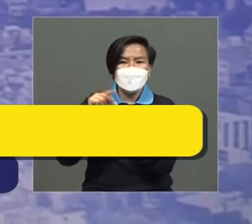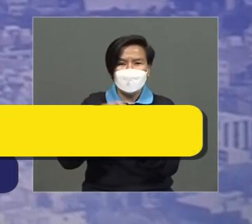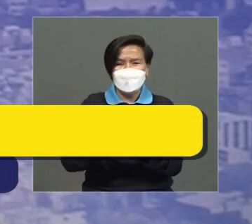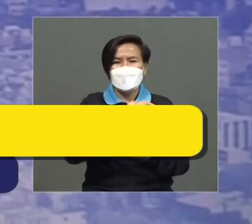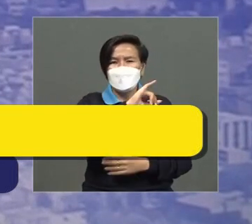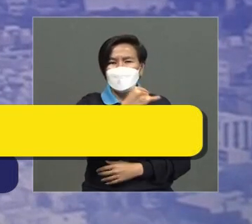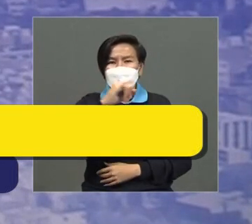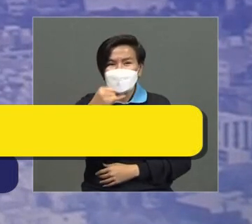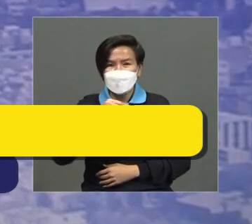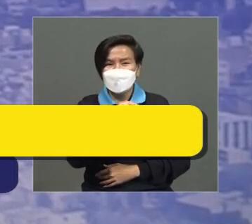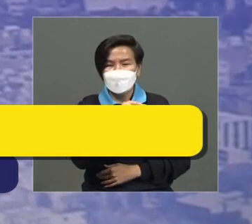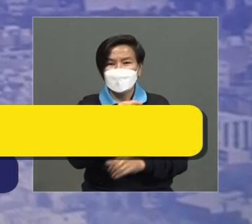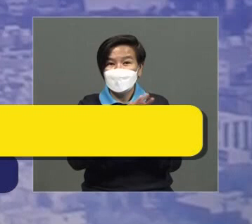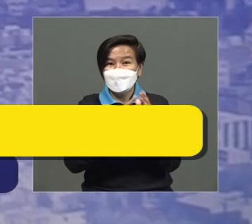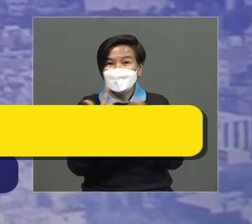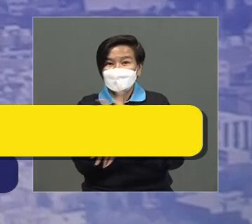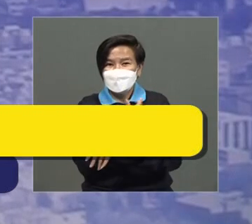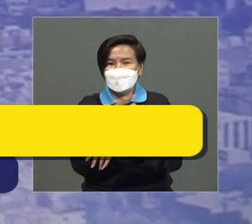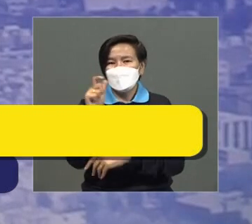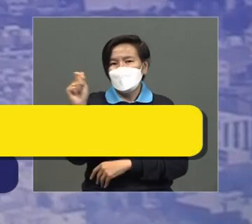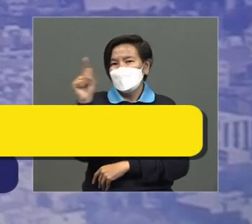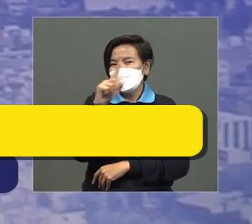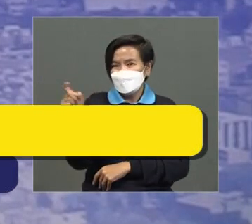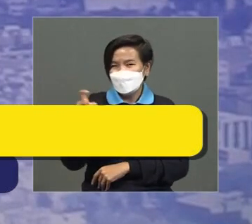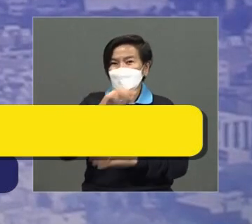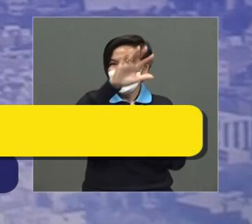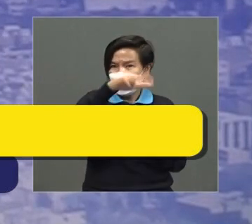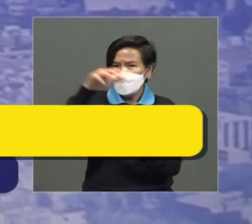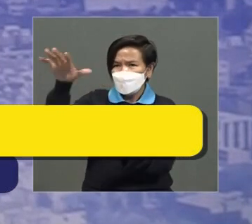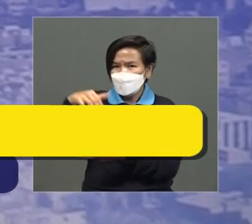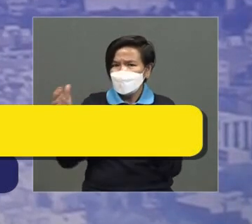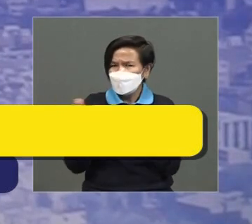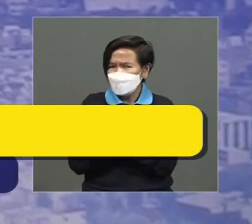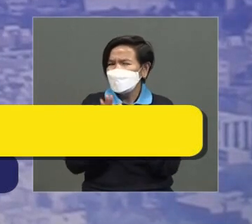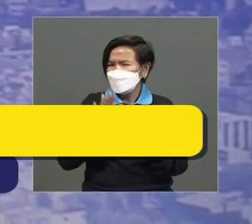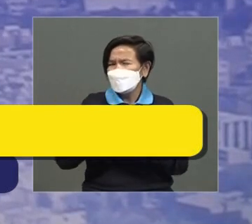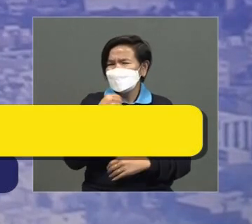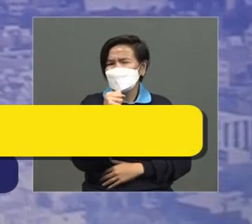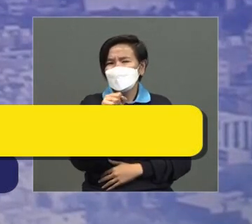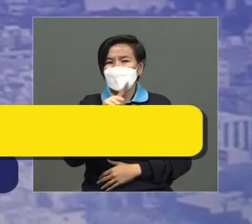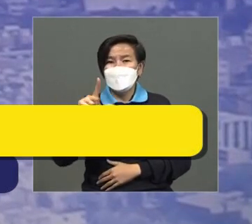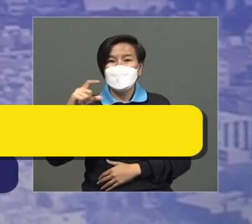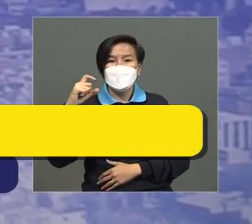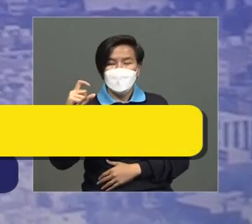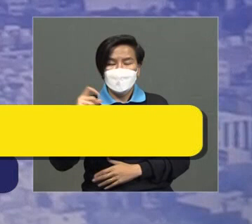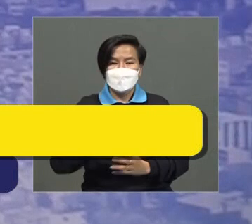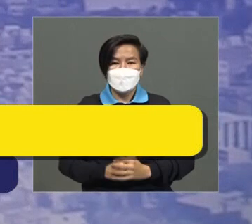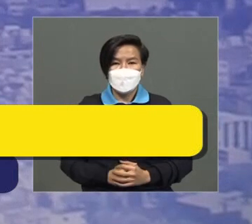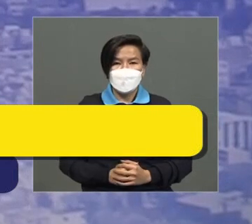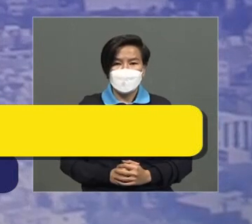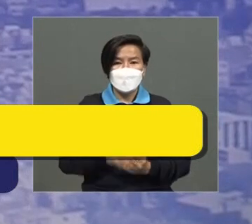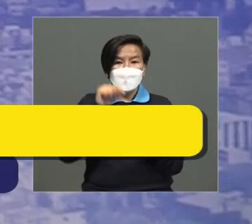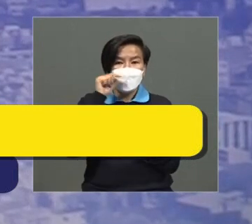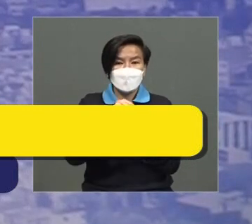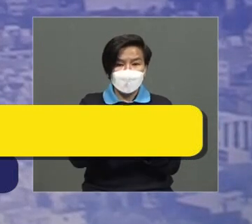และแอสตร้าเซนเนก้าคาดว่าจะให้รวมกันอยู่ที่ประมาณ 10ล้านโด๊สแต่อ่าจากที่ทาง